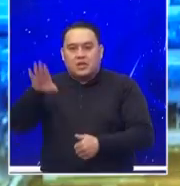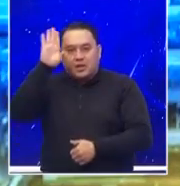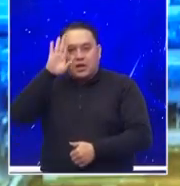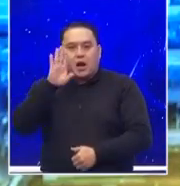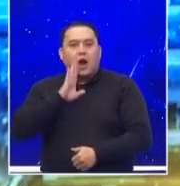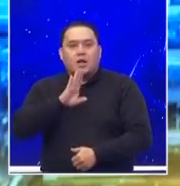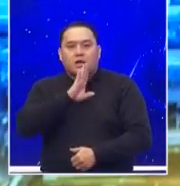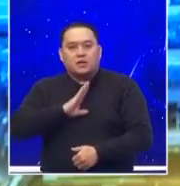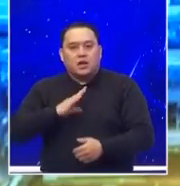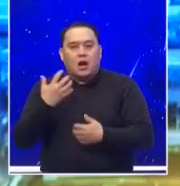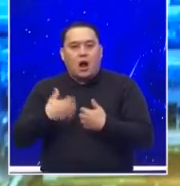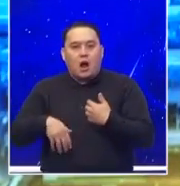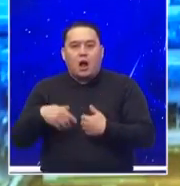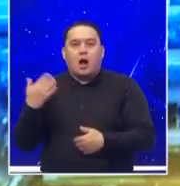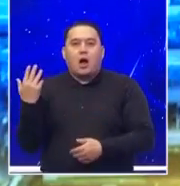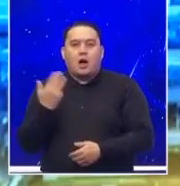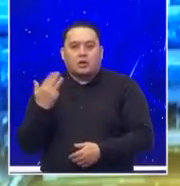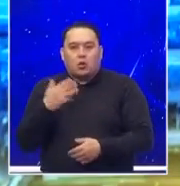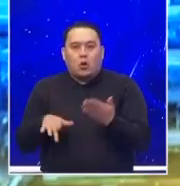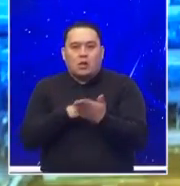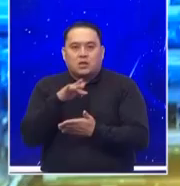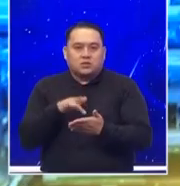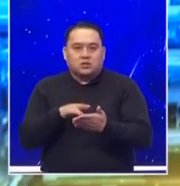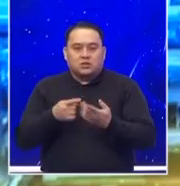мен әйелдер арасында Ақтау қаласында ұйымдастырылды.